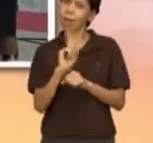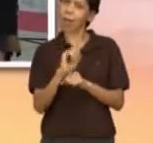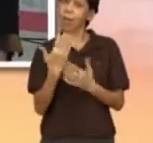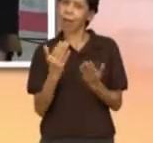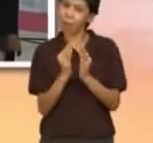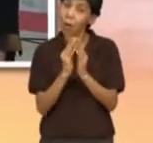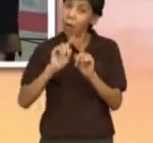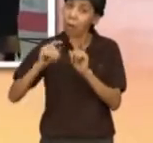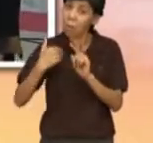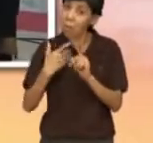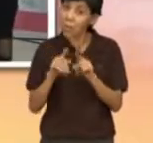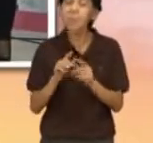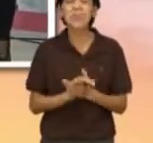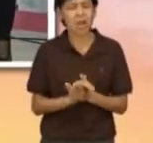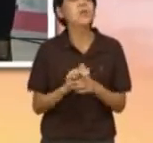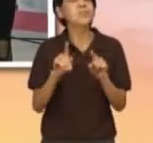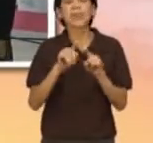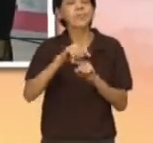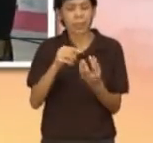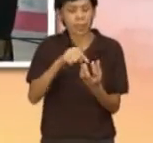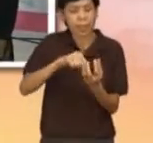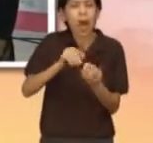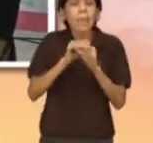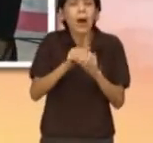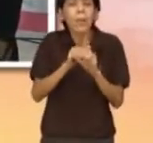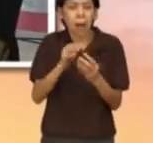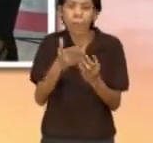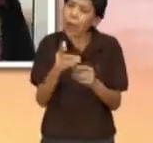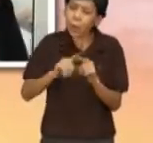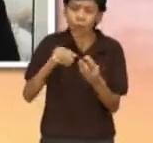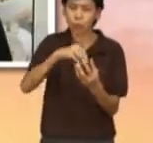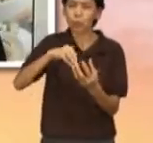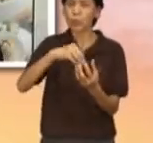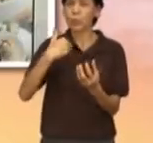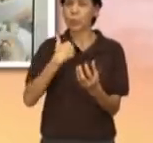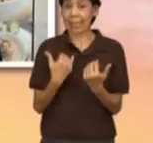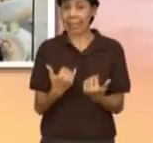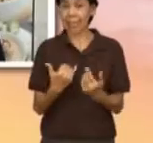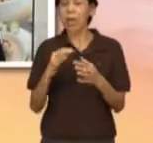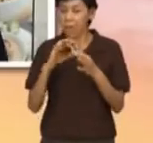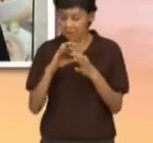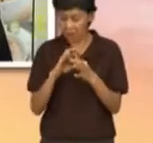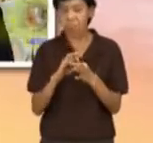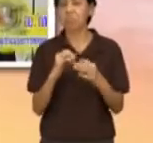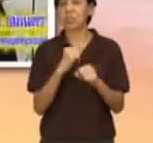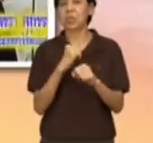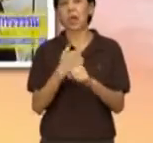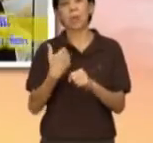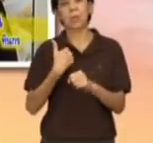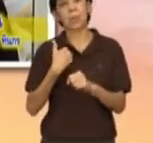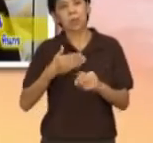ไหมคะอาจารย ์จะเหมือนห่อหมกทั่วไปนะคะแต่อันนี้เราใช้สำหรับงานอย่างบุฟ